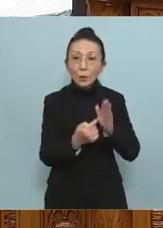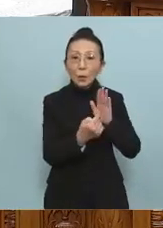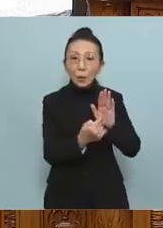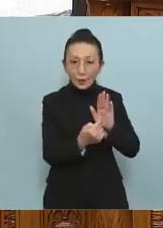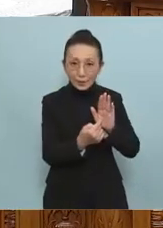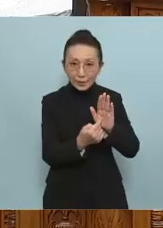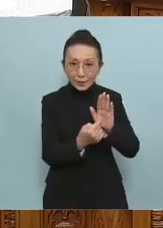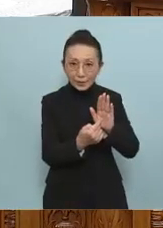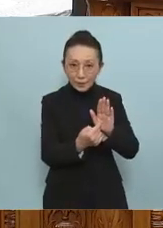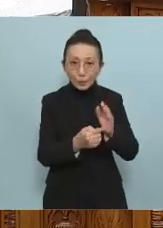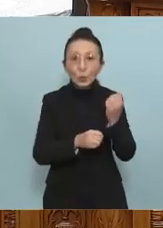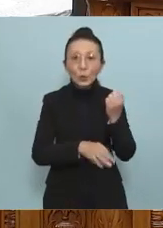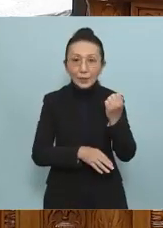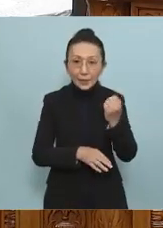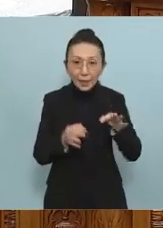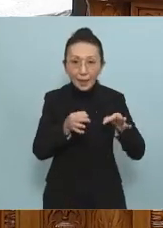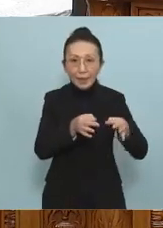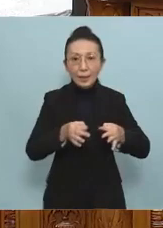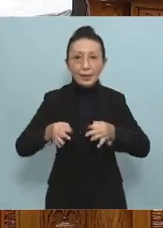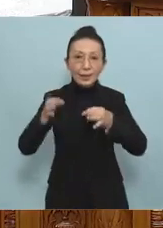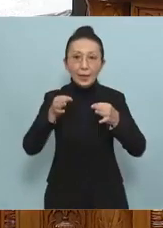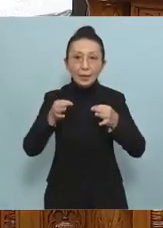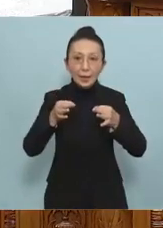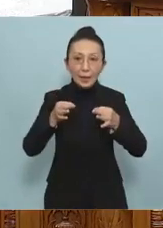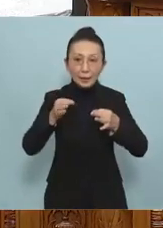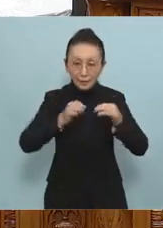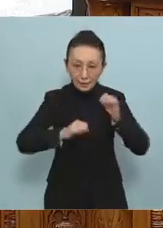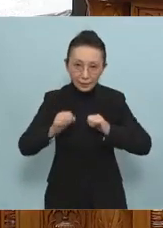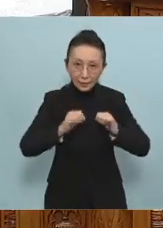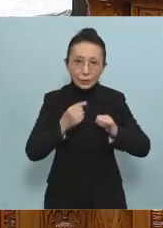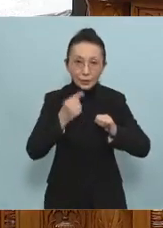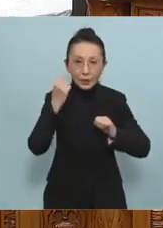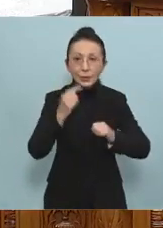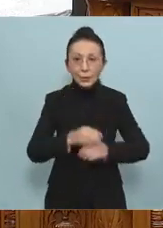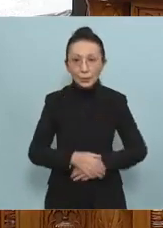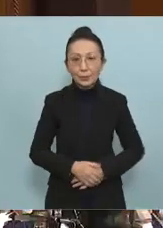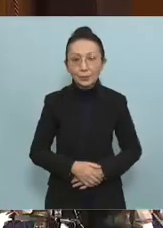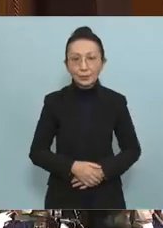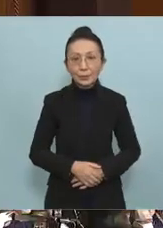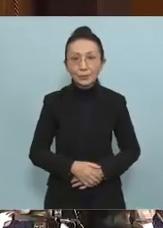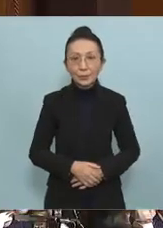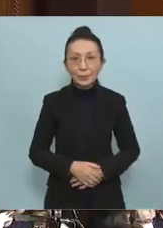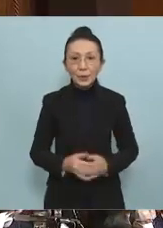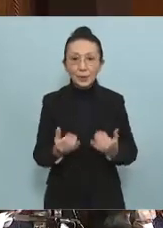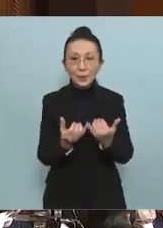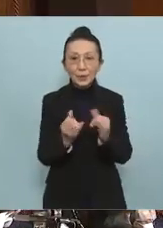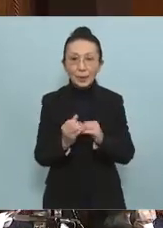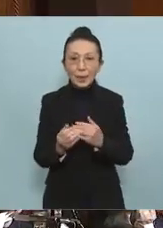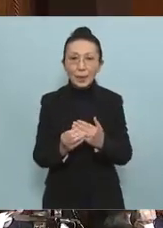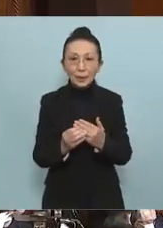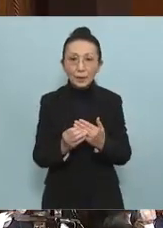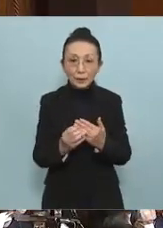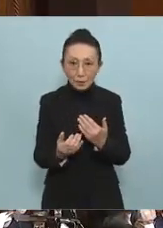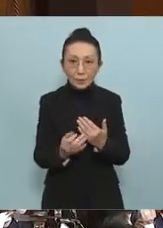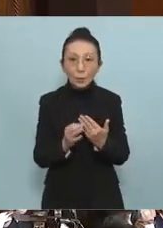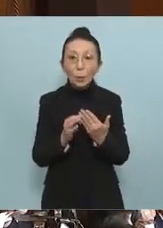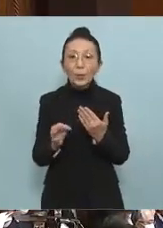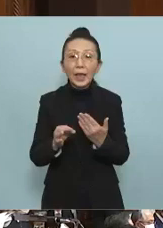て、引き上げに取り組んでいきたいと思います。そして社会保険料